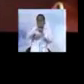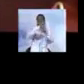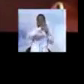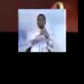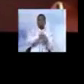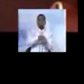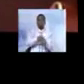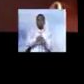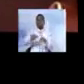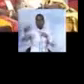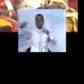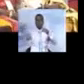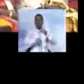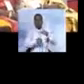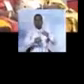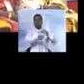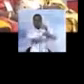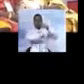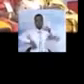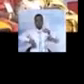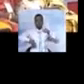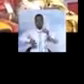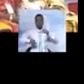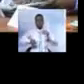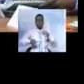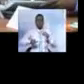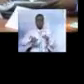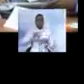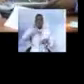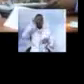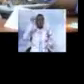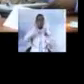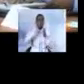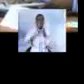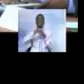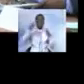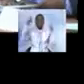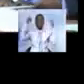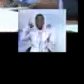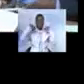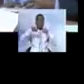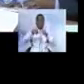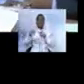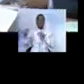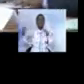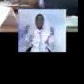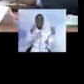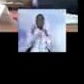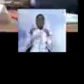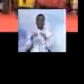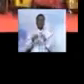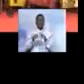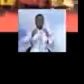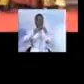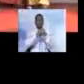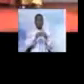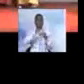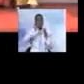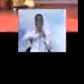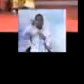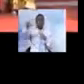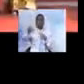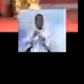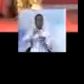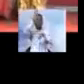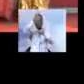Dialogue, Vérité et Réconciliation, pour proposer un plan d'indemnisation au président de la République, ont démarré ce lundi. Sont appelés